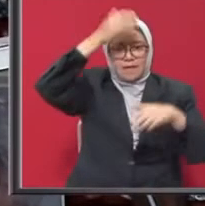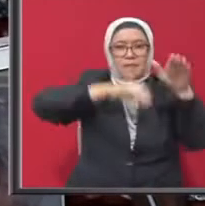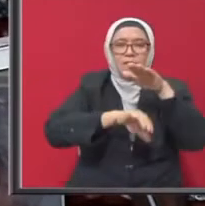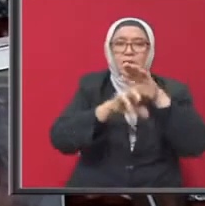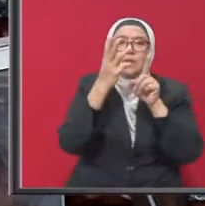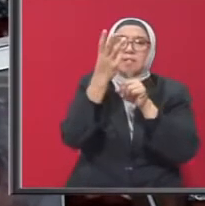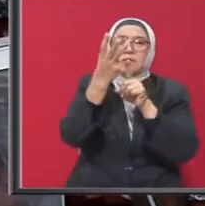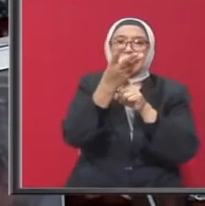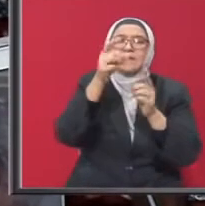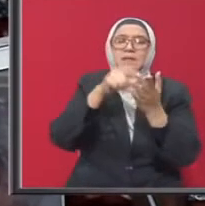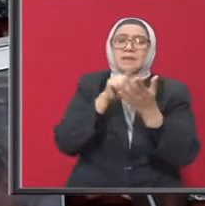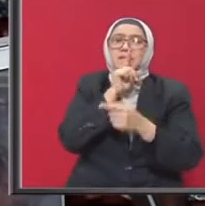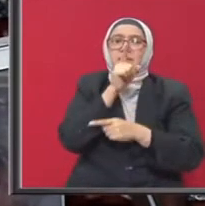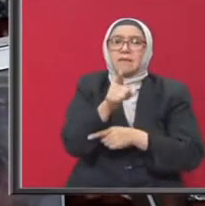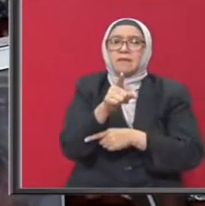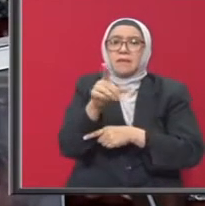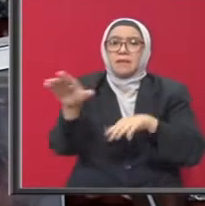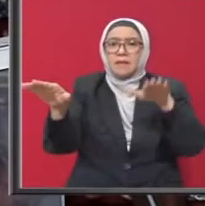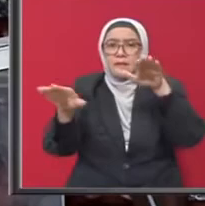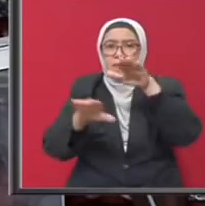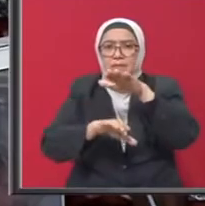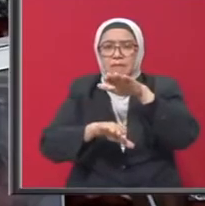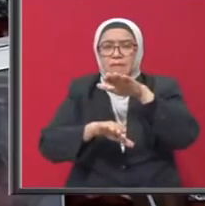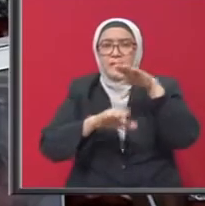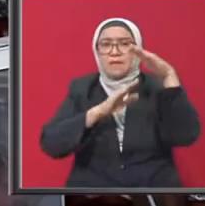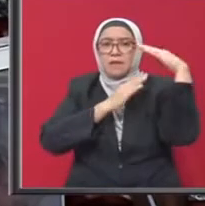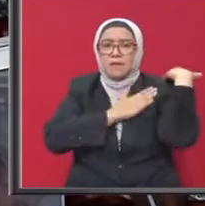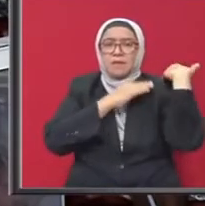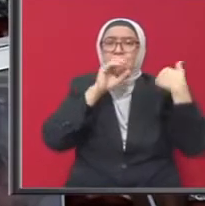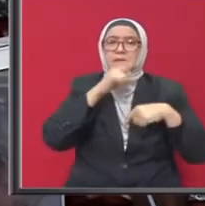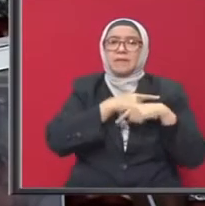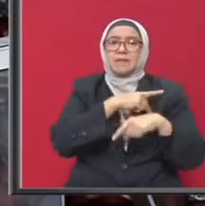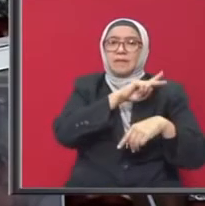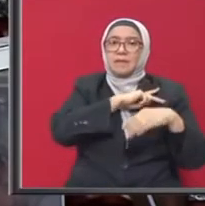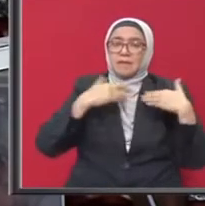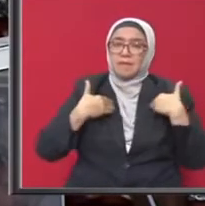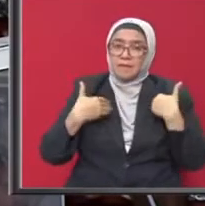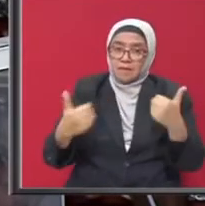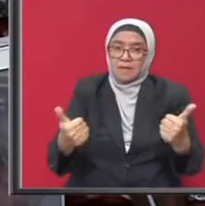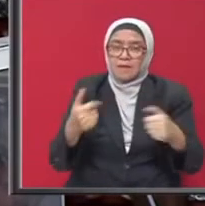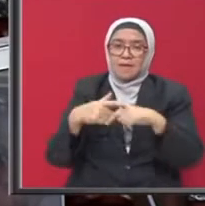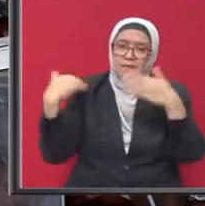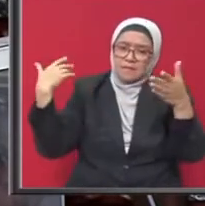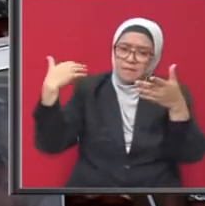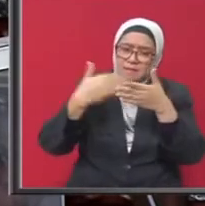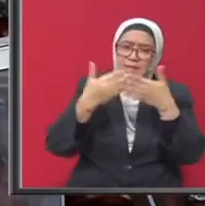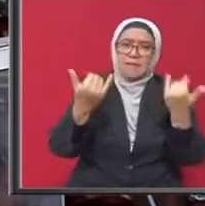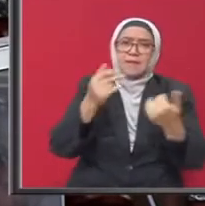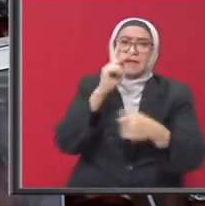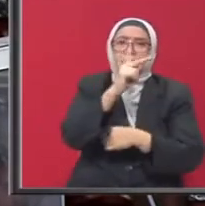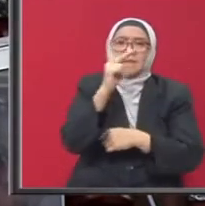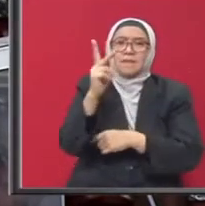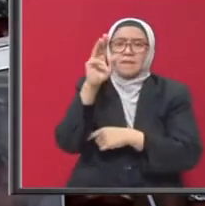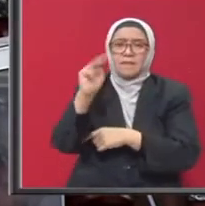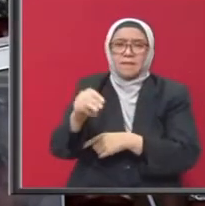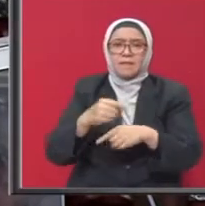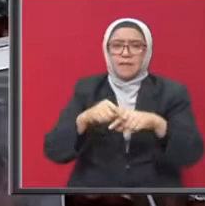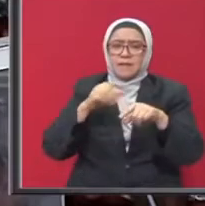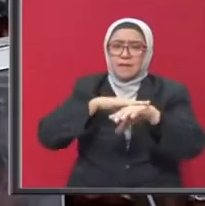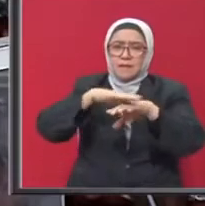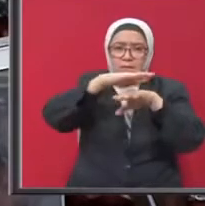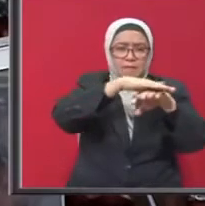adalah senangnya dibawah tanggungjawab Kementerian Kesehatan sehingga kini kkmjm telah menempatkan seramai